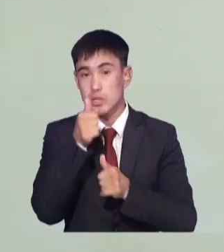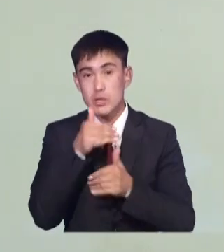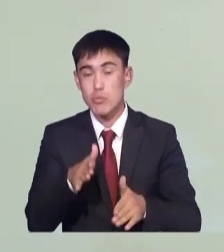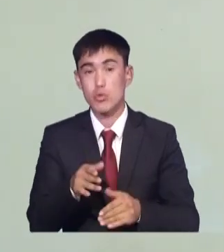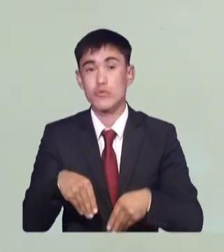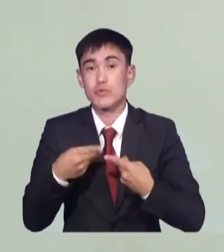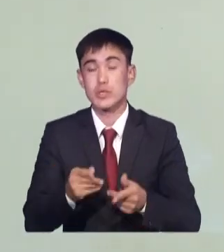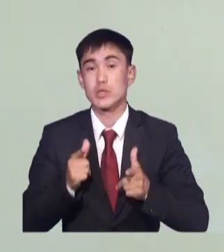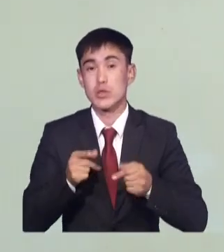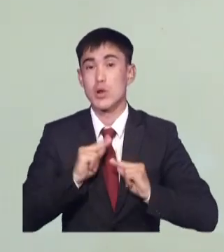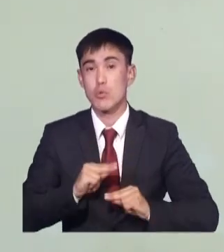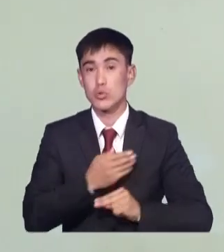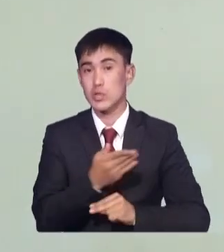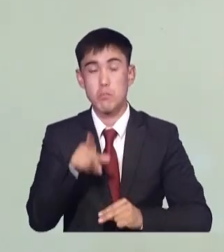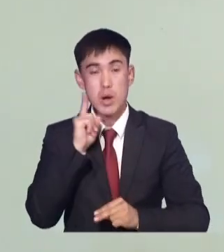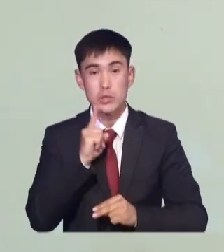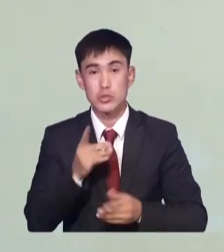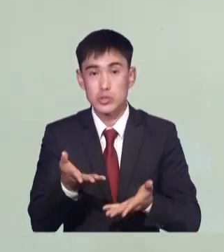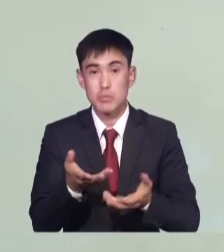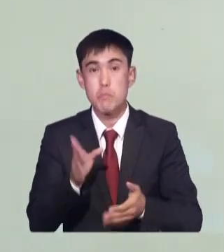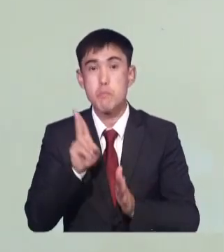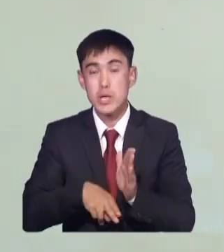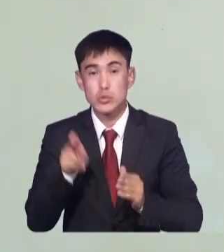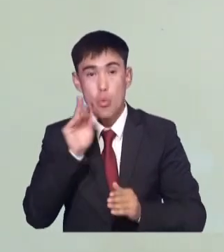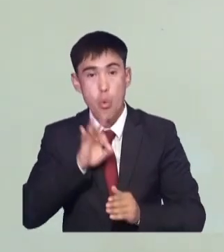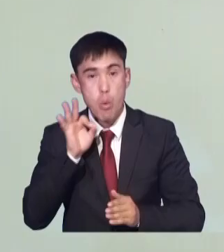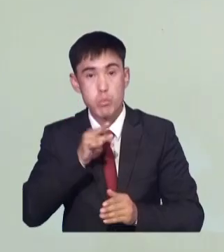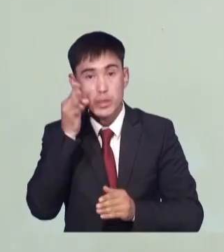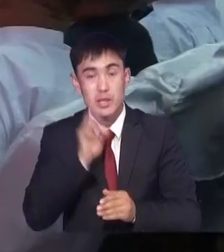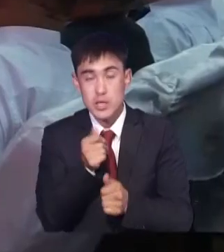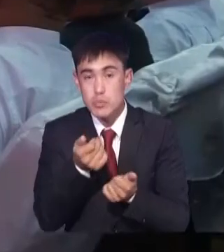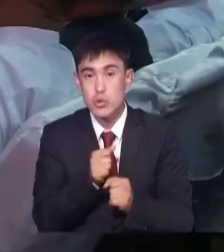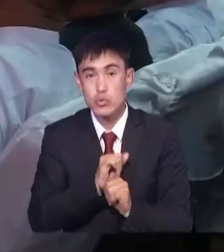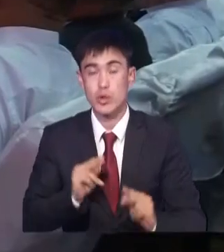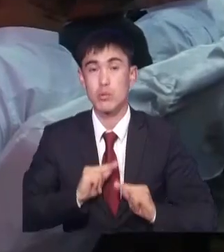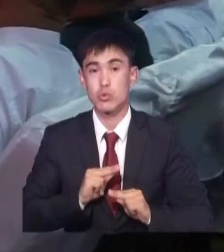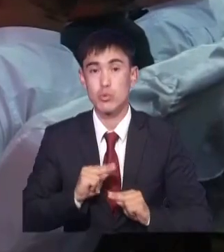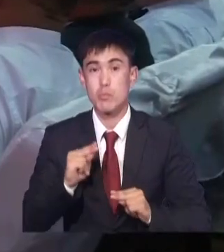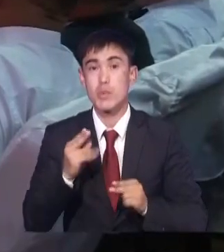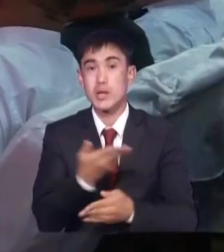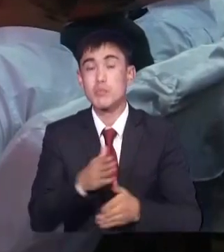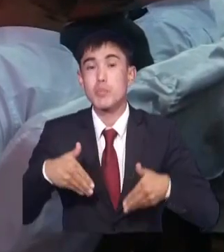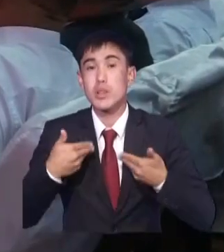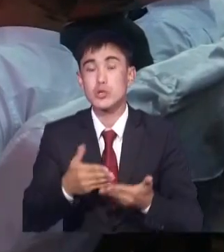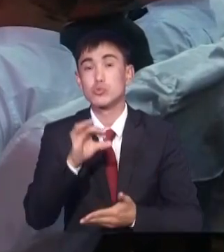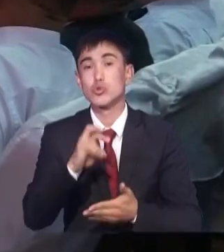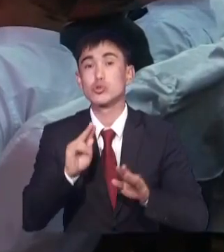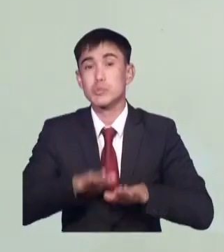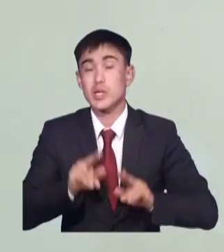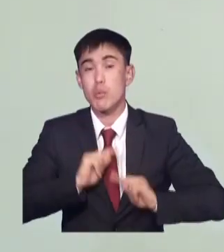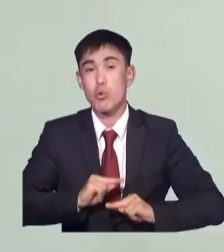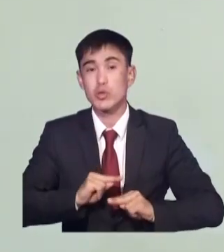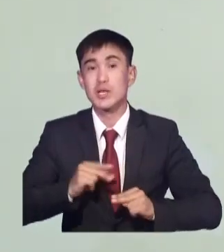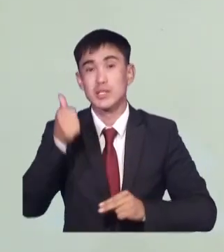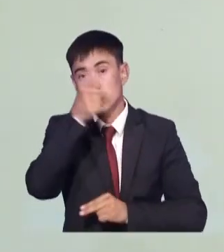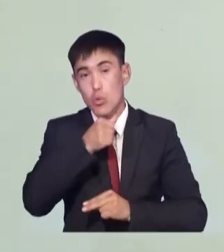на работу. Не то, что их, молодежь, не берут без опыта. А потому всем им в виде помощи мы можем предложить социальные места работы, где